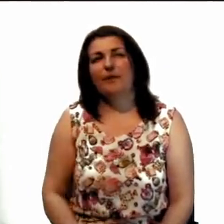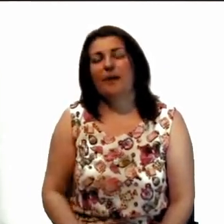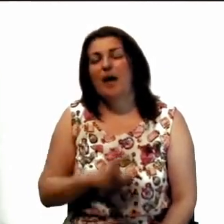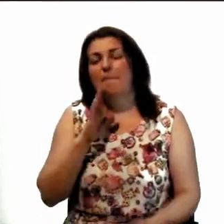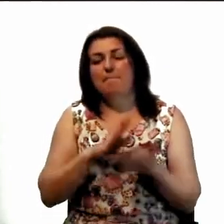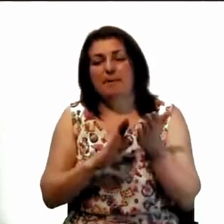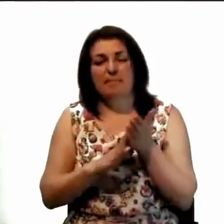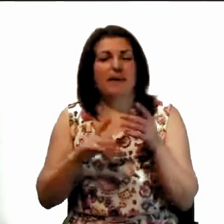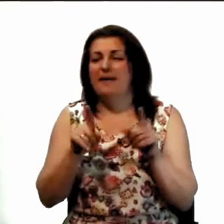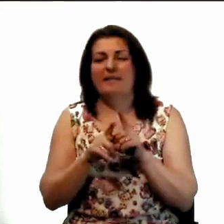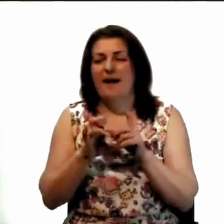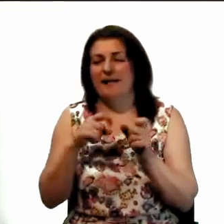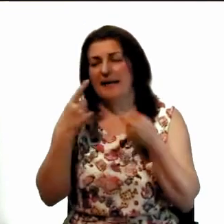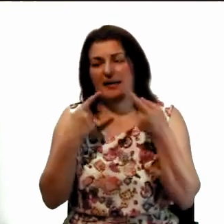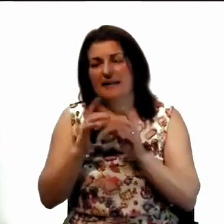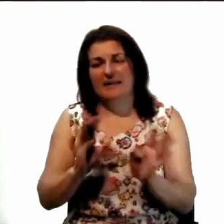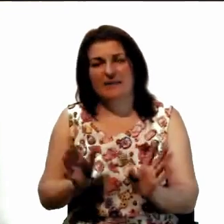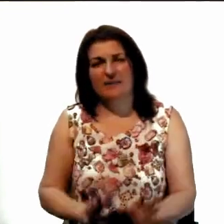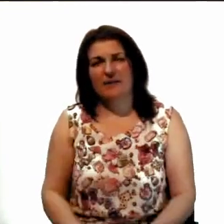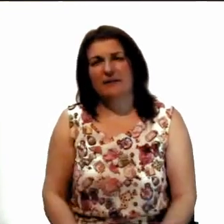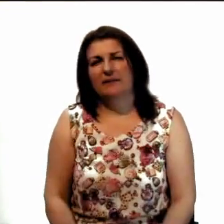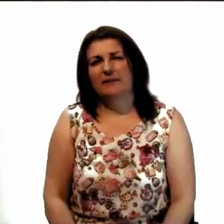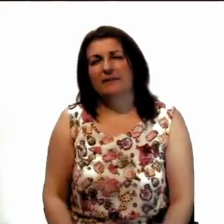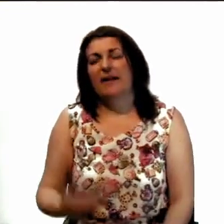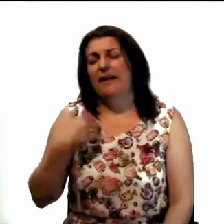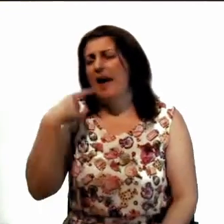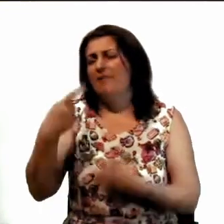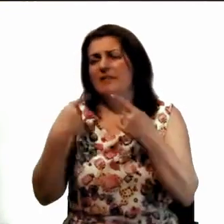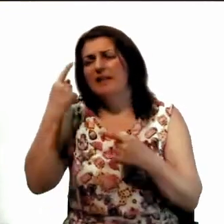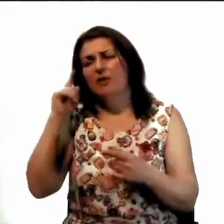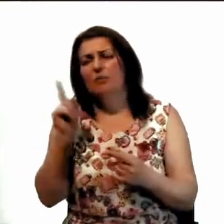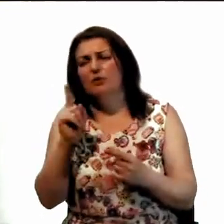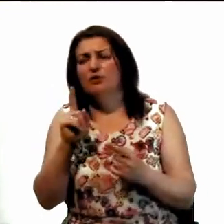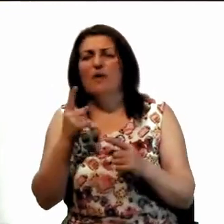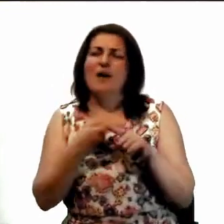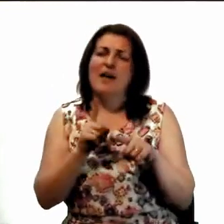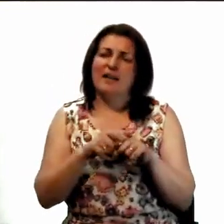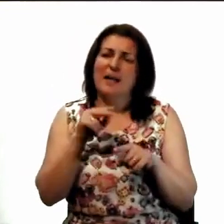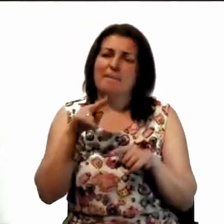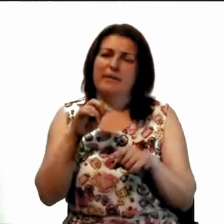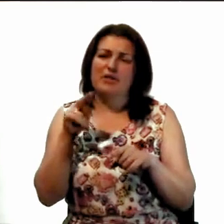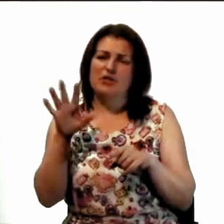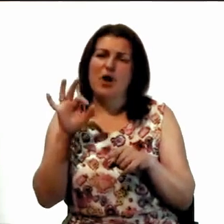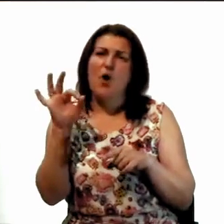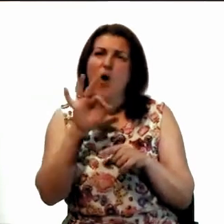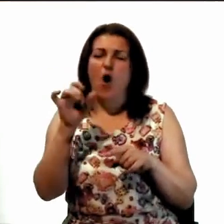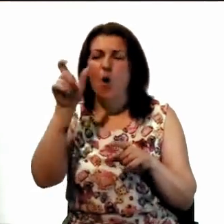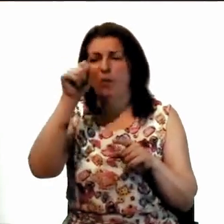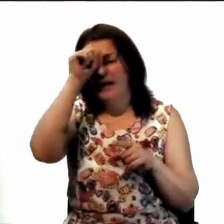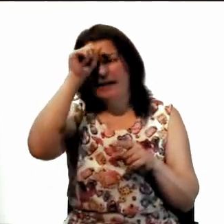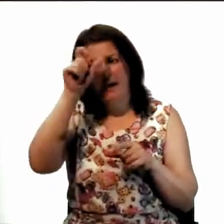Библия его так не называет. Я всегда думал, что это притча о